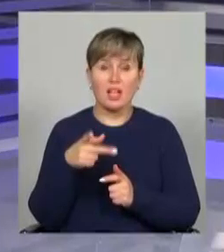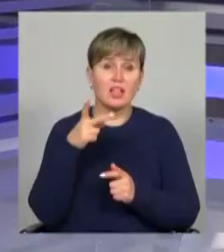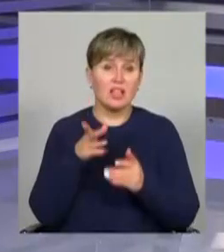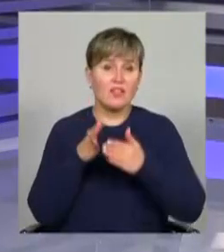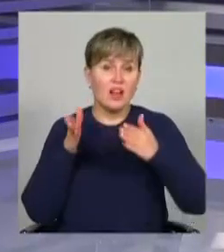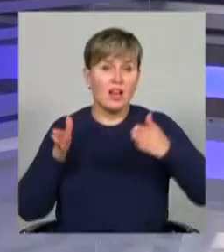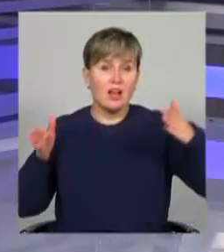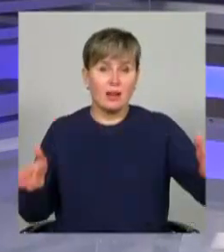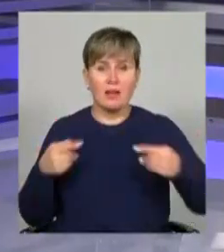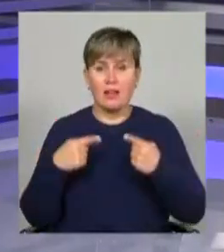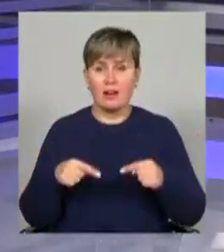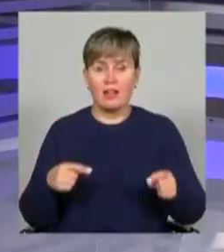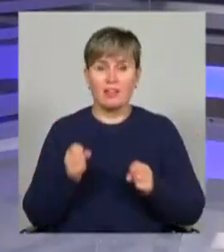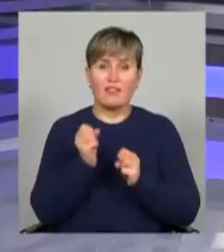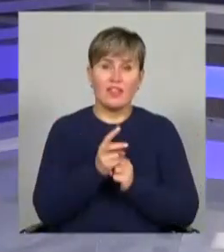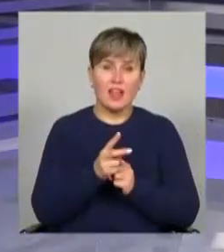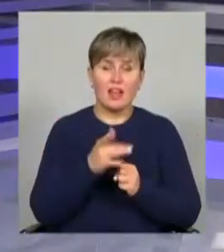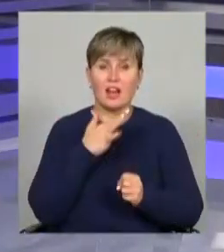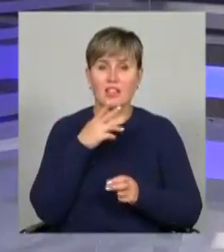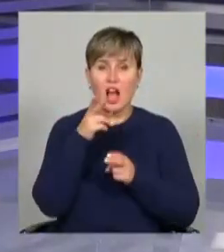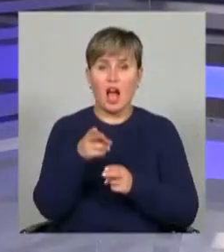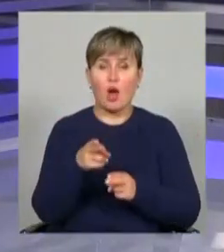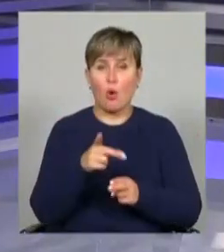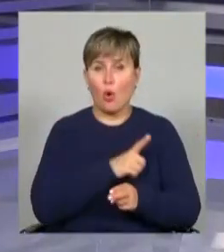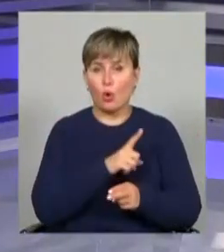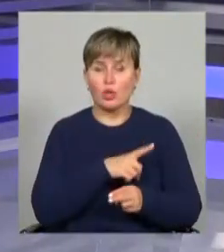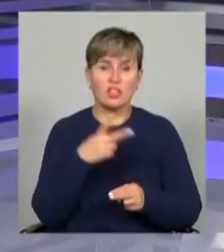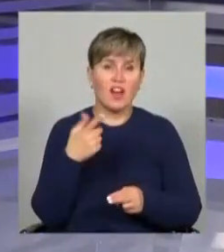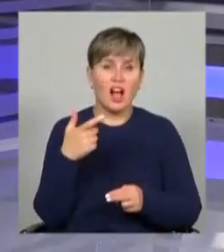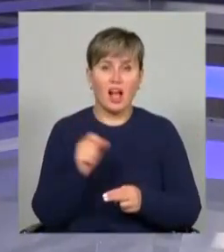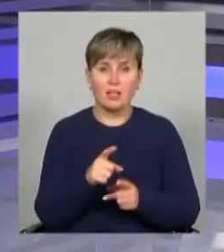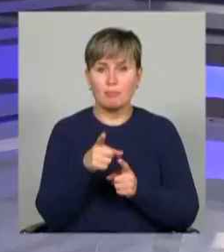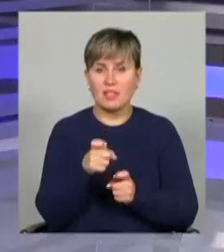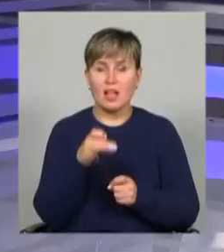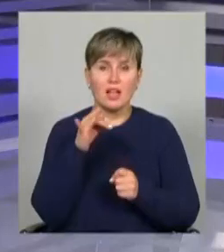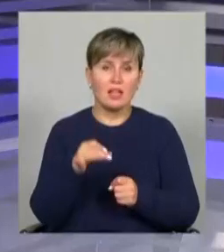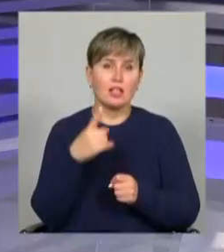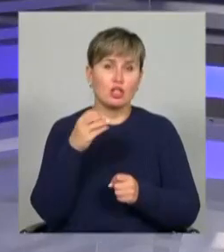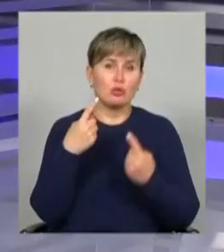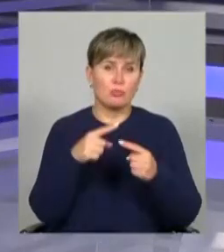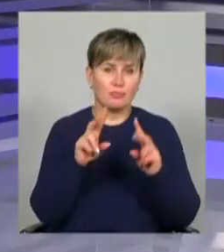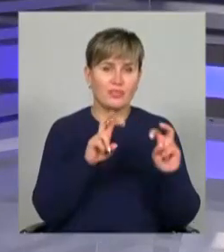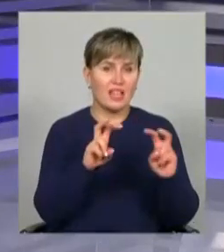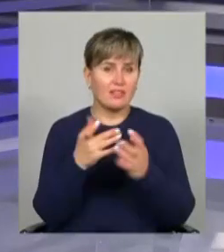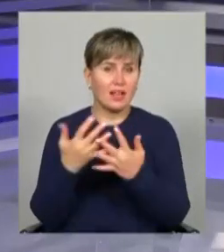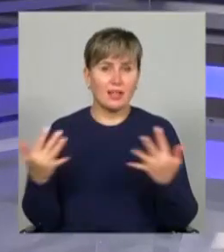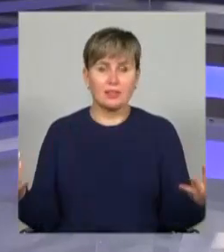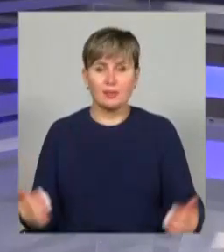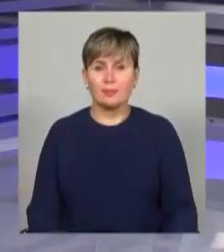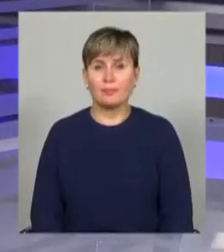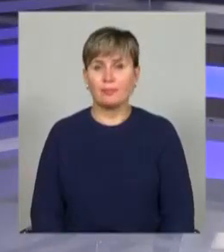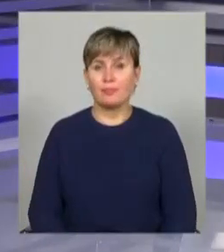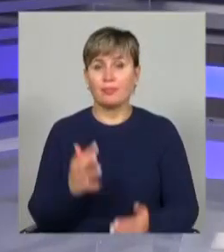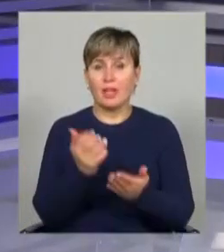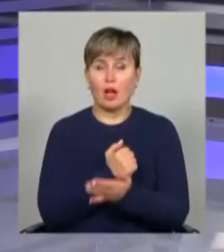3 автомата, 12 охотничьих ружей, 2 газовых пистолета и 1 гладкоствольное помповое ружье.